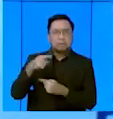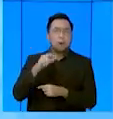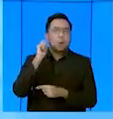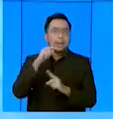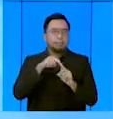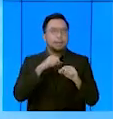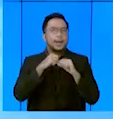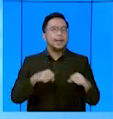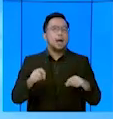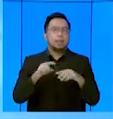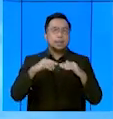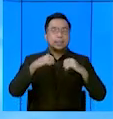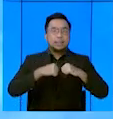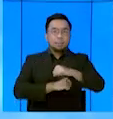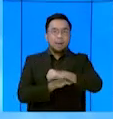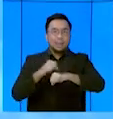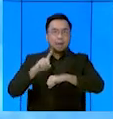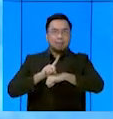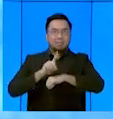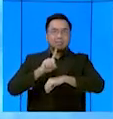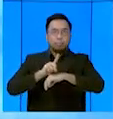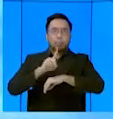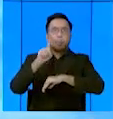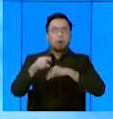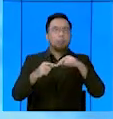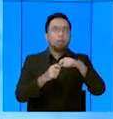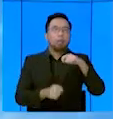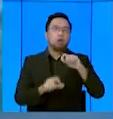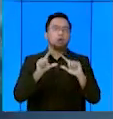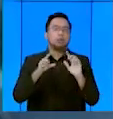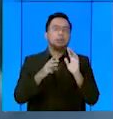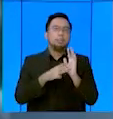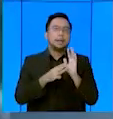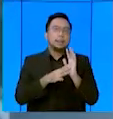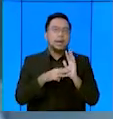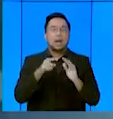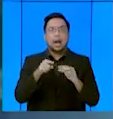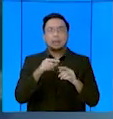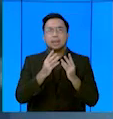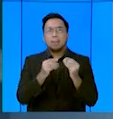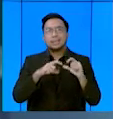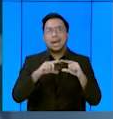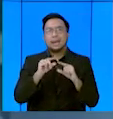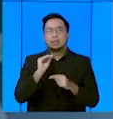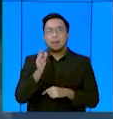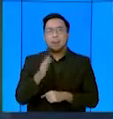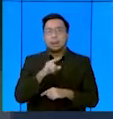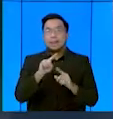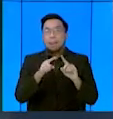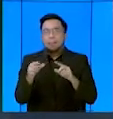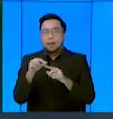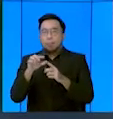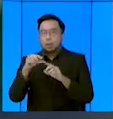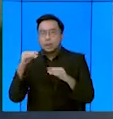wanita nekat hendak melompat dari jembatan layang setinggi 7 meter di Taman Sari, Jakarta Barat. Aksi nekat wanita ini digagalkan anggota